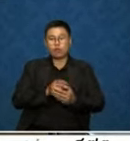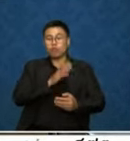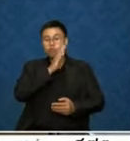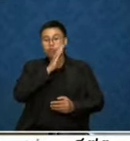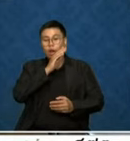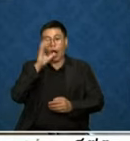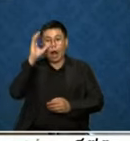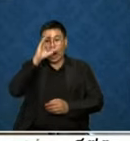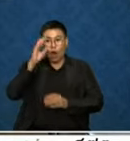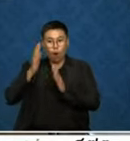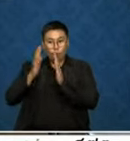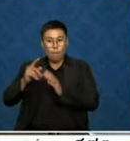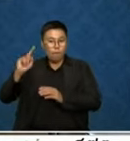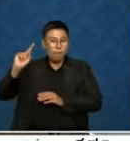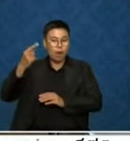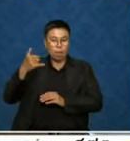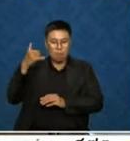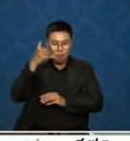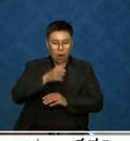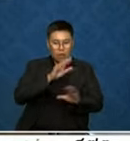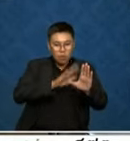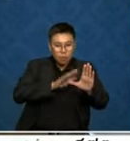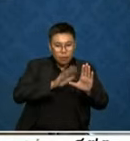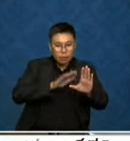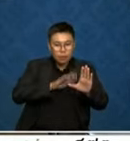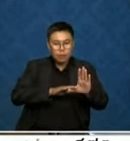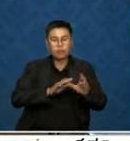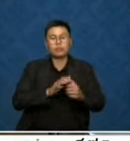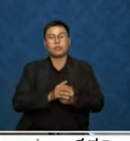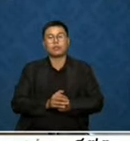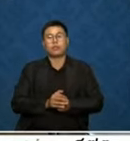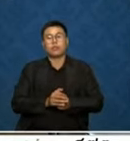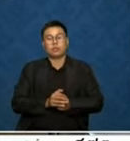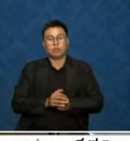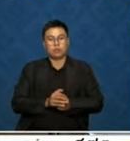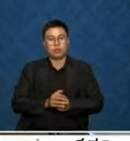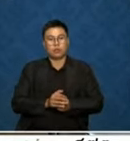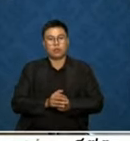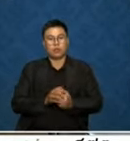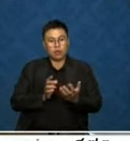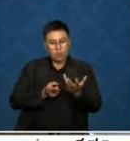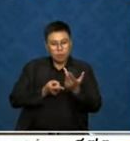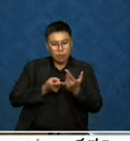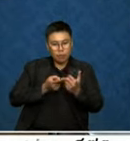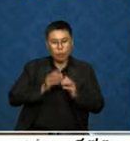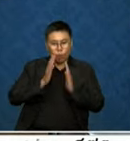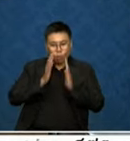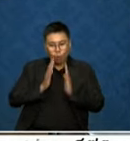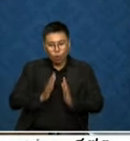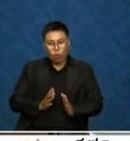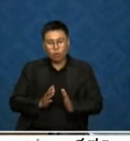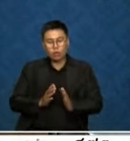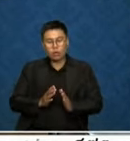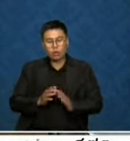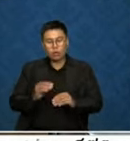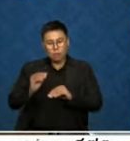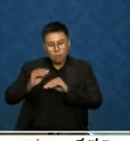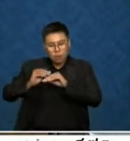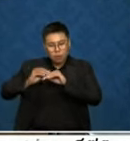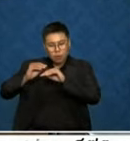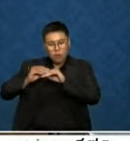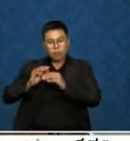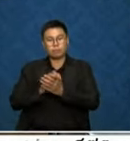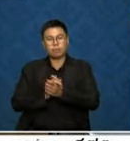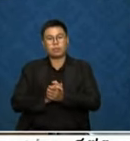การหาผู้เข้าร่วมเครือข่ายดังกล่าวซึ่งคำนวณจากจำนวนผู้เข้าร่วมเครือข่ายที่เพิ่มขึ้น